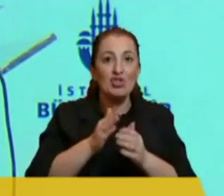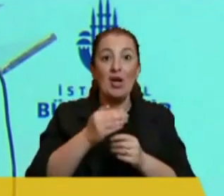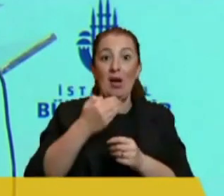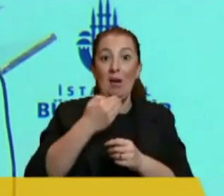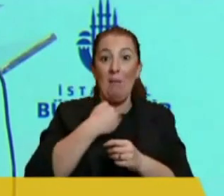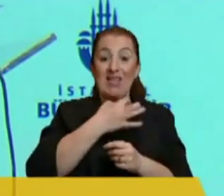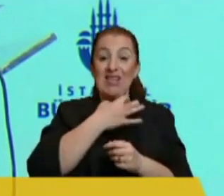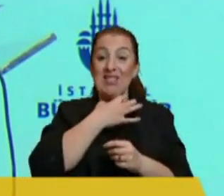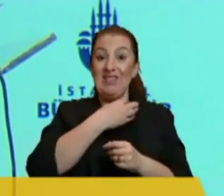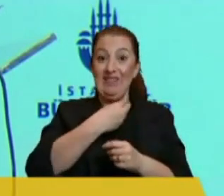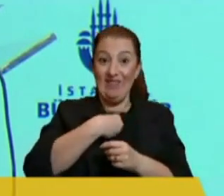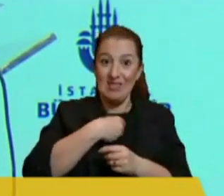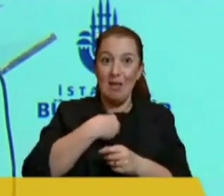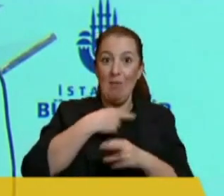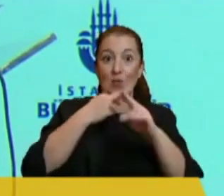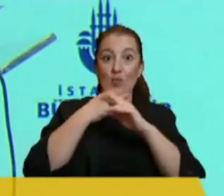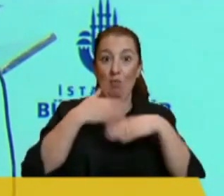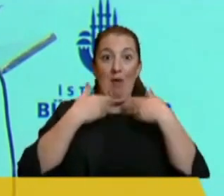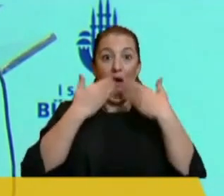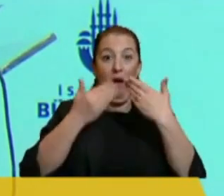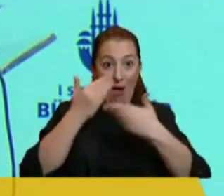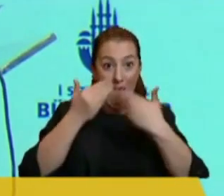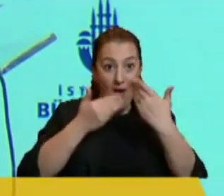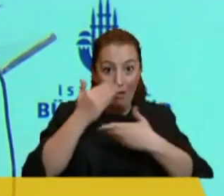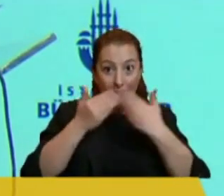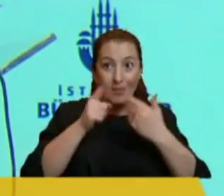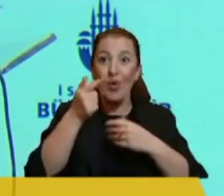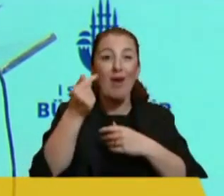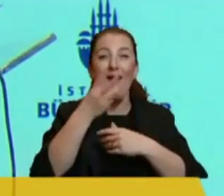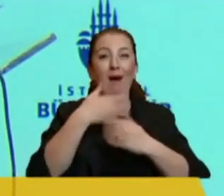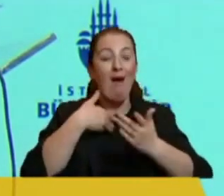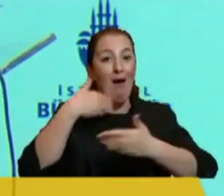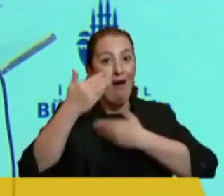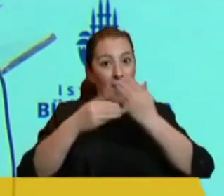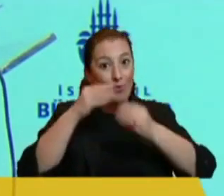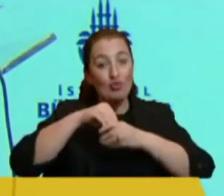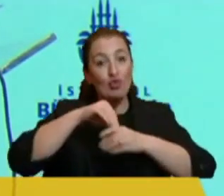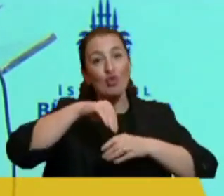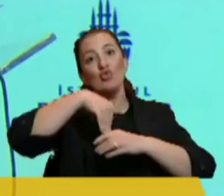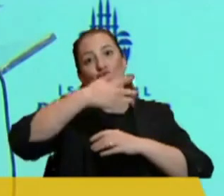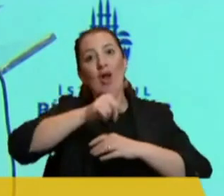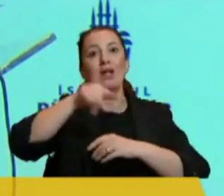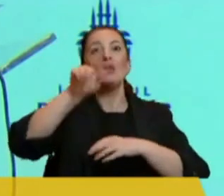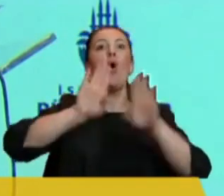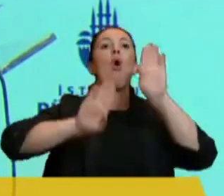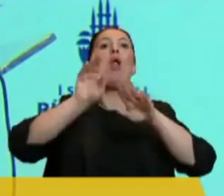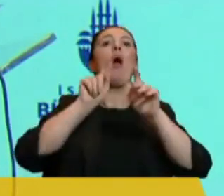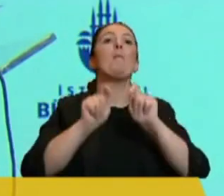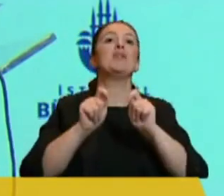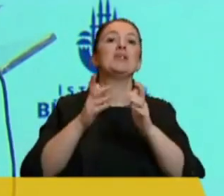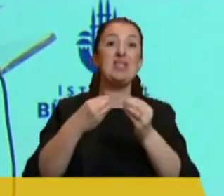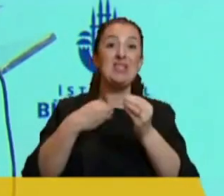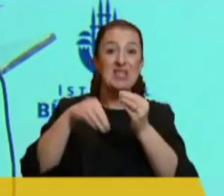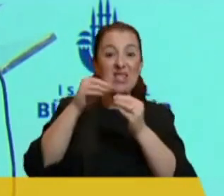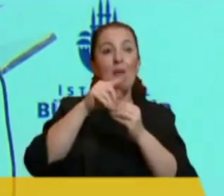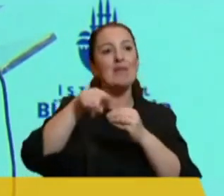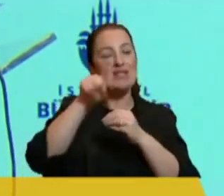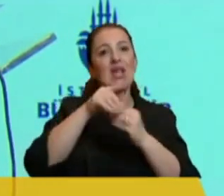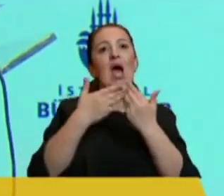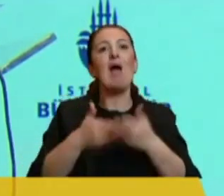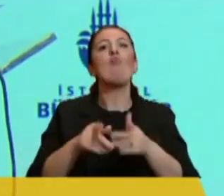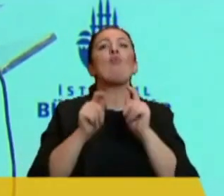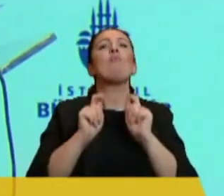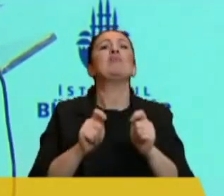bana daha önceden verilmiş olsaydı ben bu rakamları ortaya koysaydım inanıyorum ki zammı verecektiniz